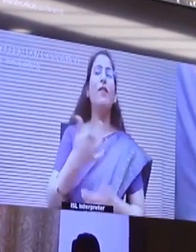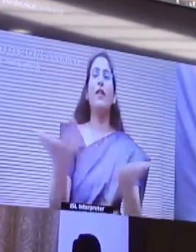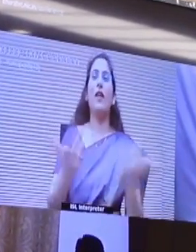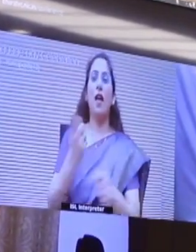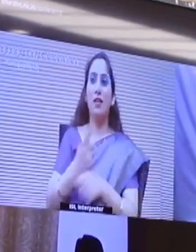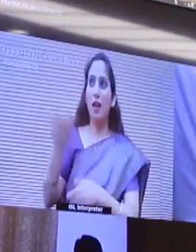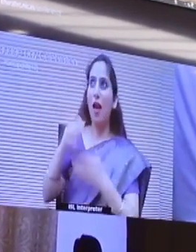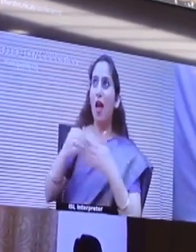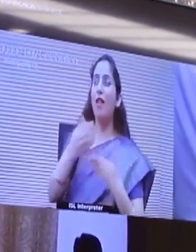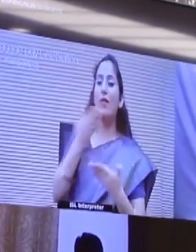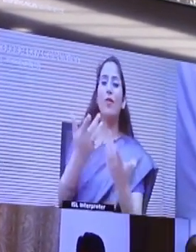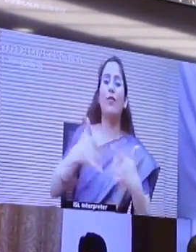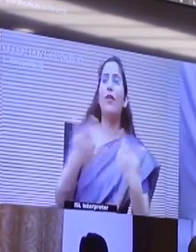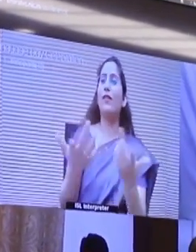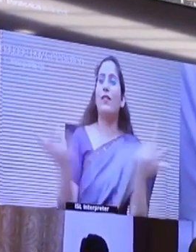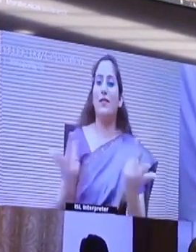रही हैं?